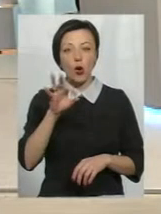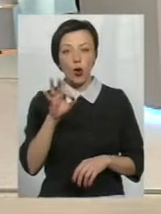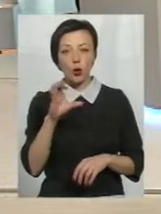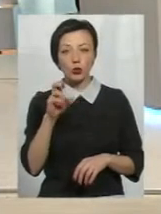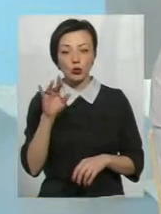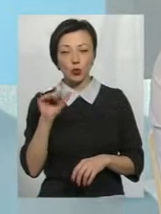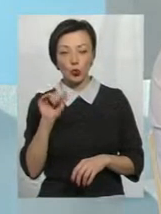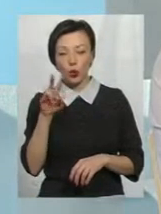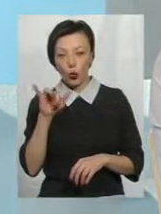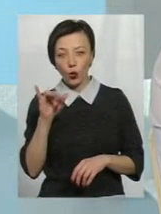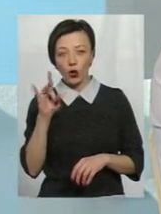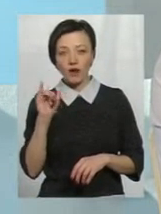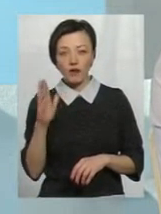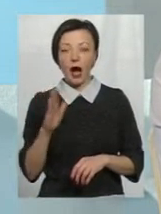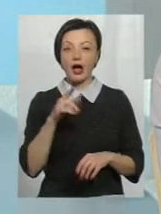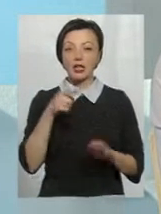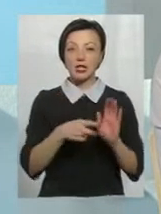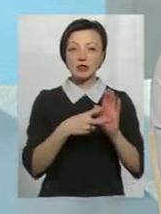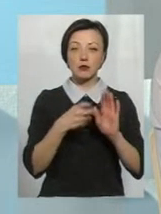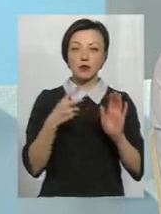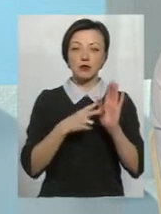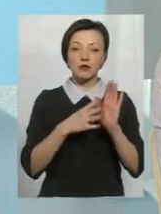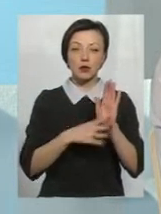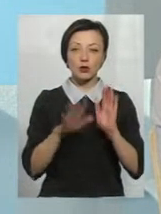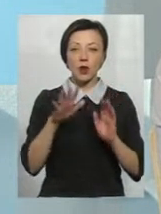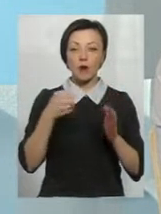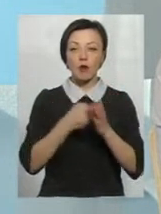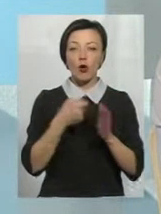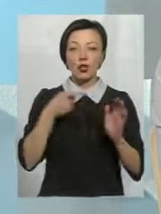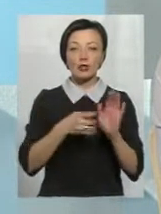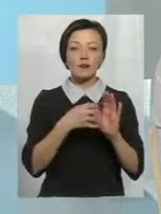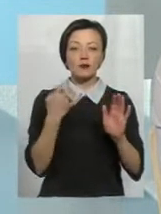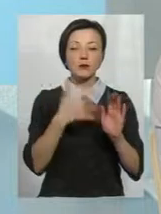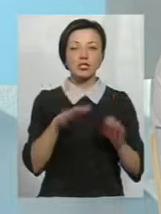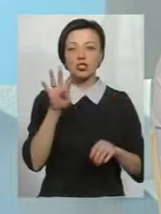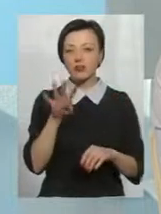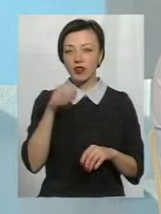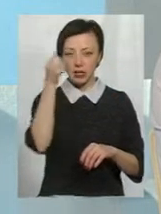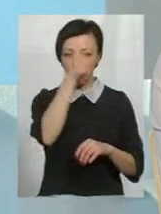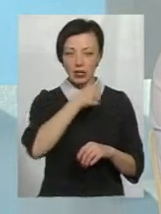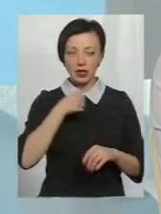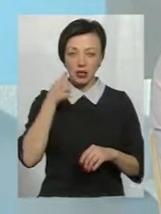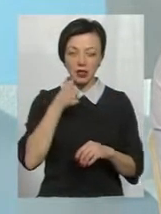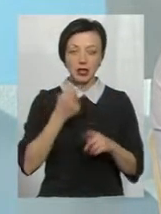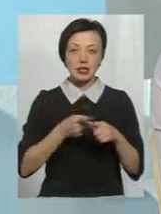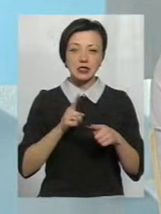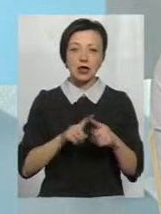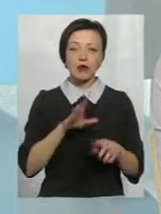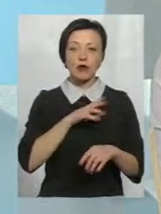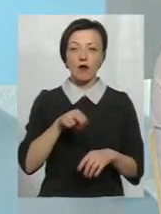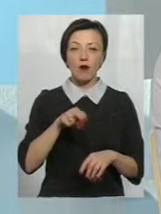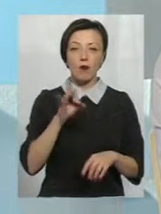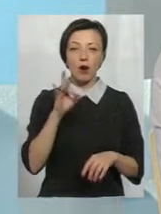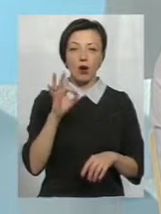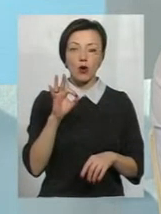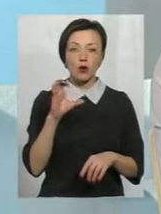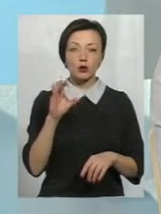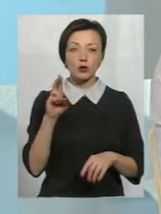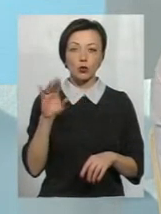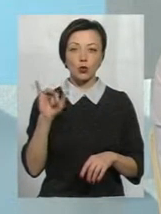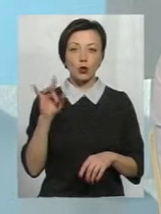потім вже з 1795 по 1954, здається, так, рік це був Проскурів, а потім